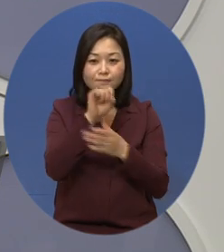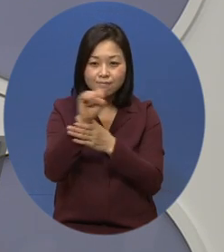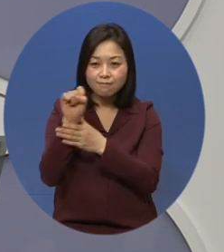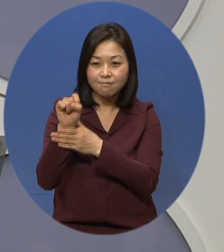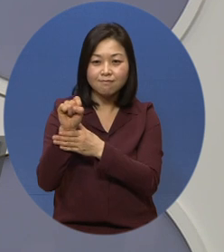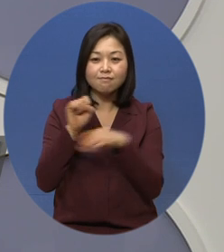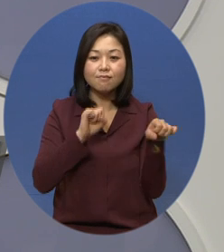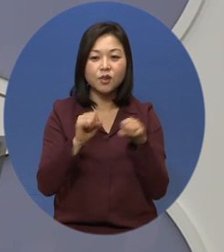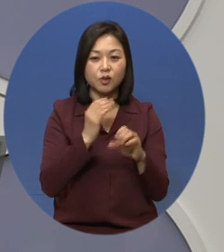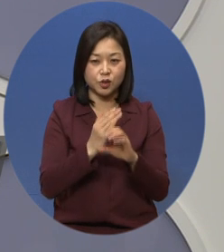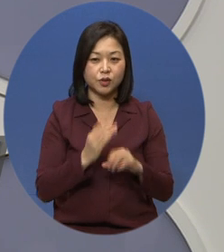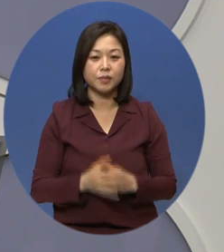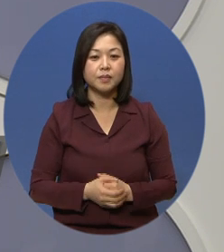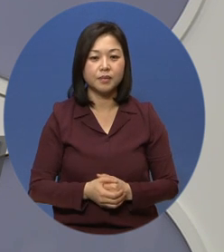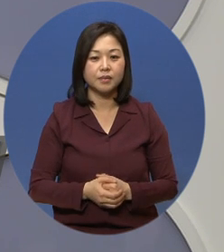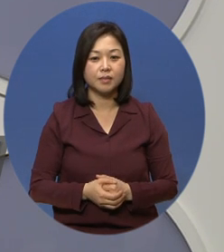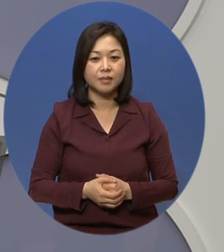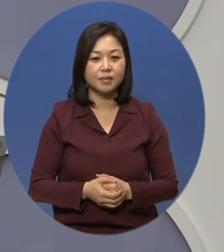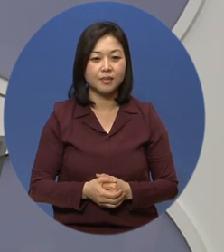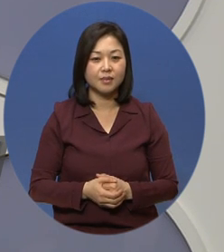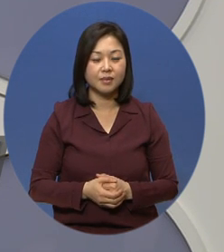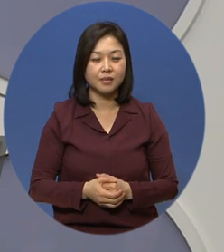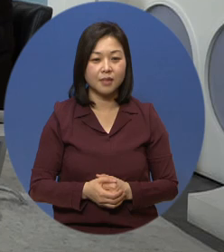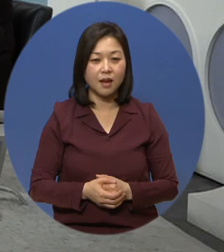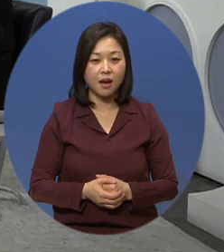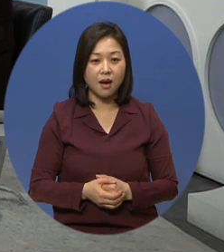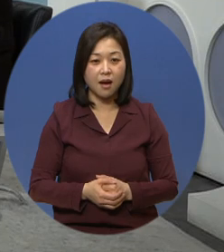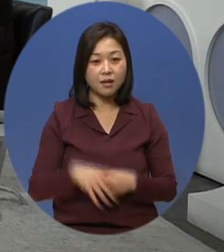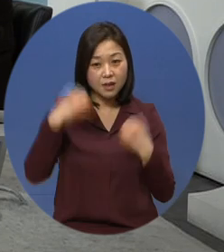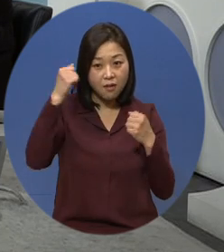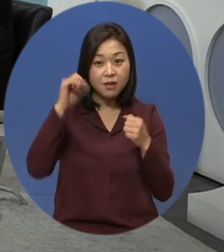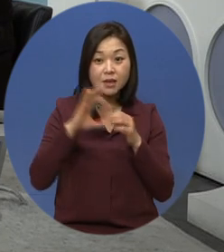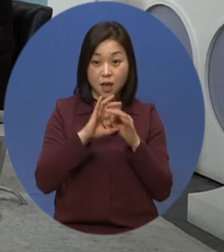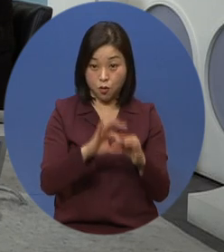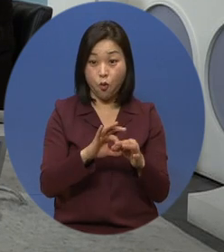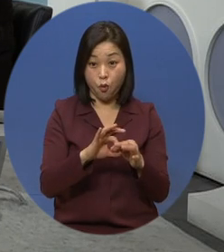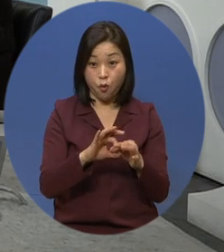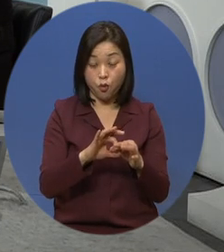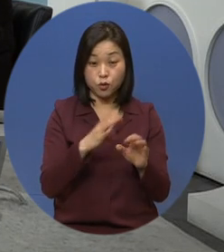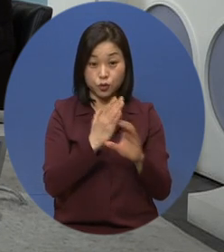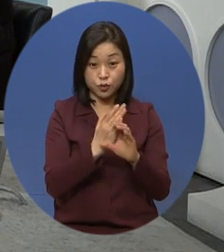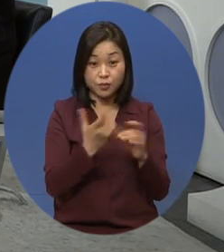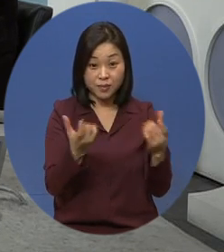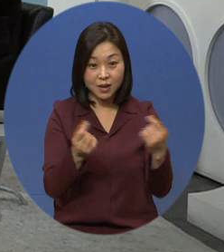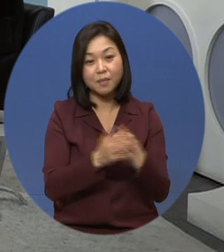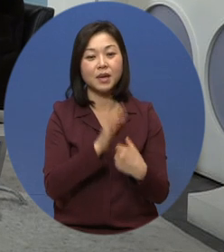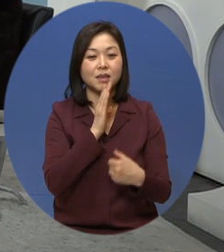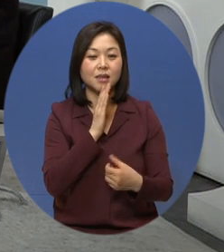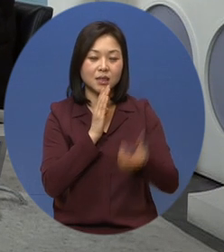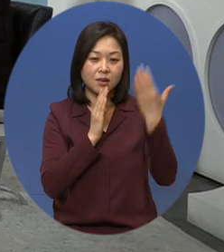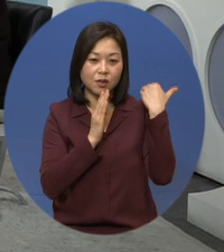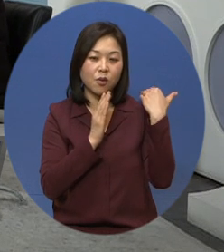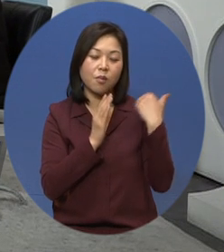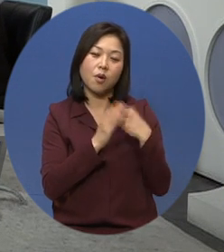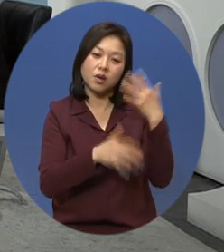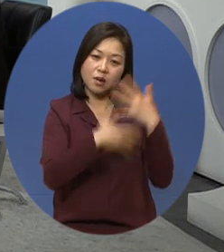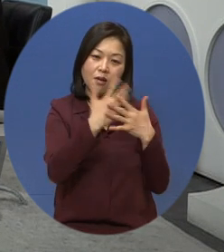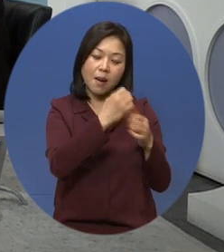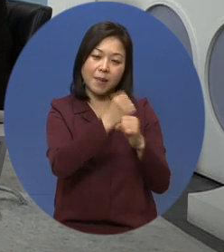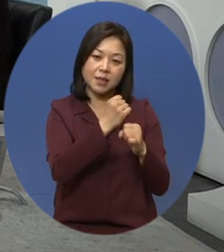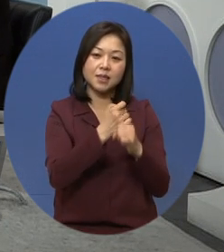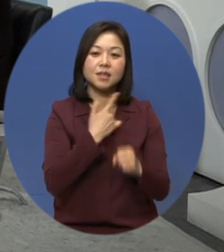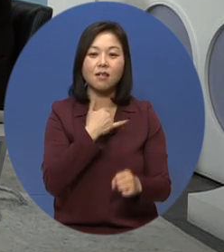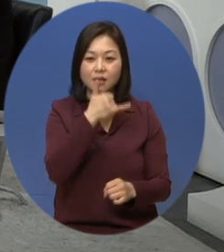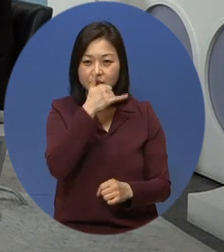출연하고 있습니다 그 안에 들어서 내가 계속 연기자 생활을 지속하고 계시네 그전에는 제모 제작도 적